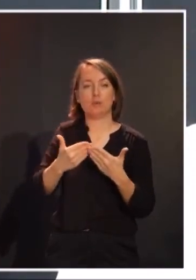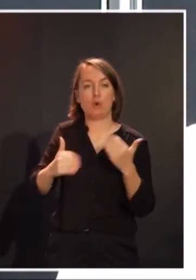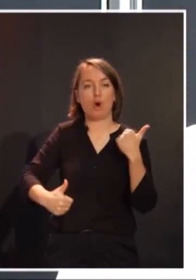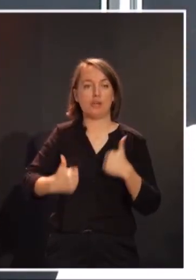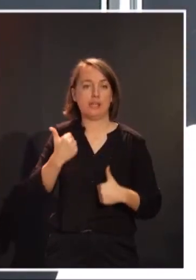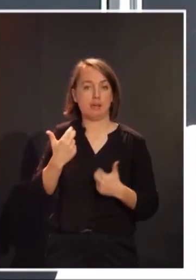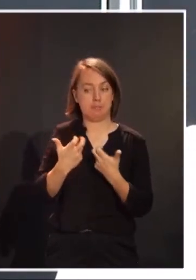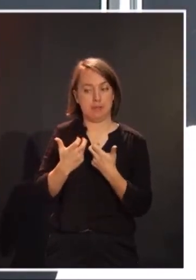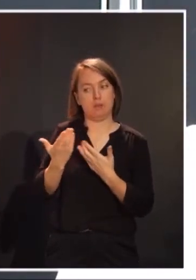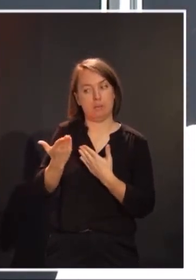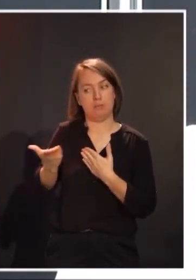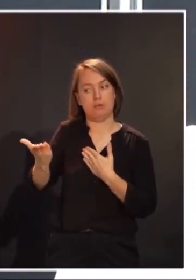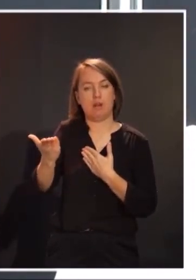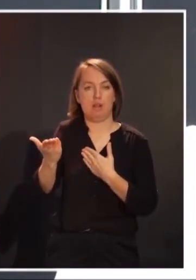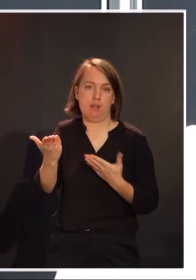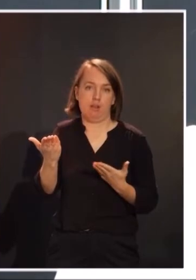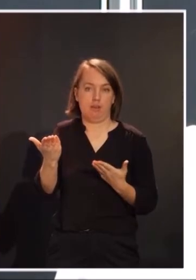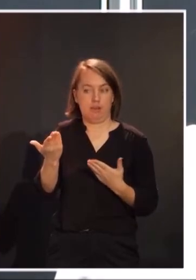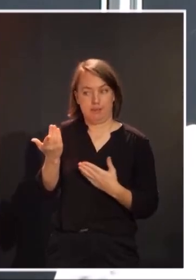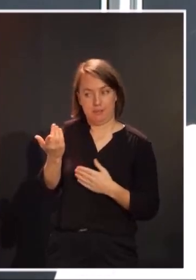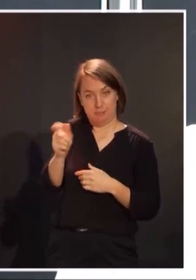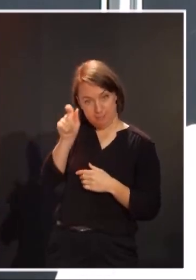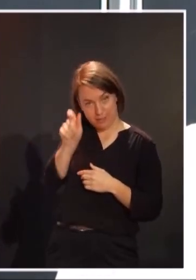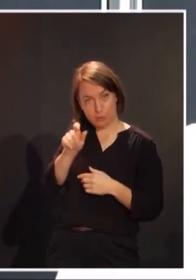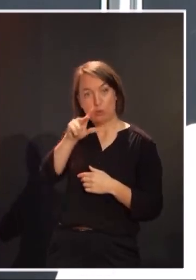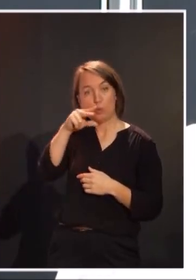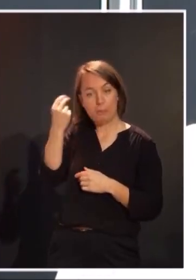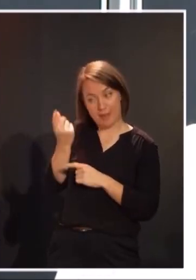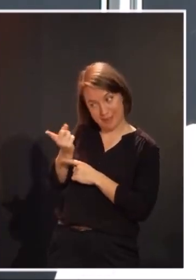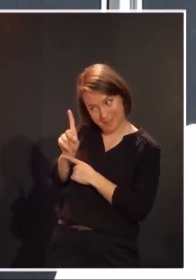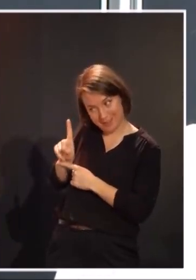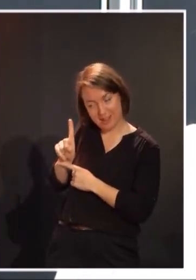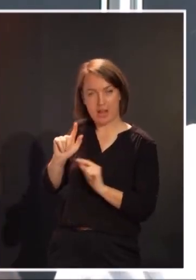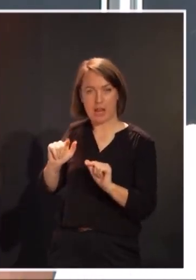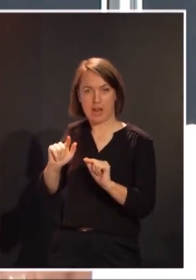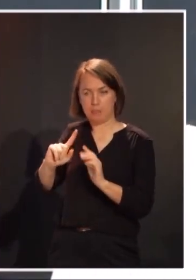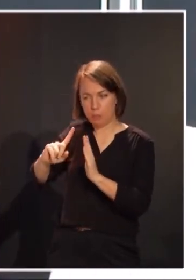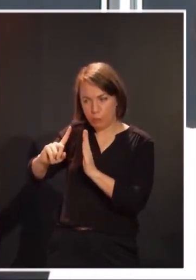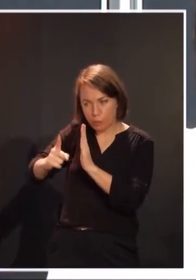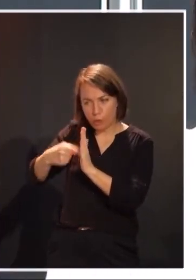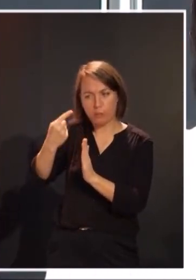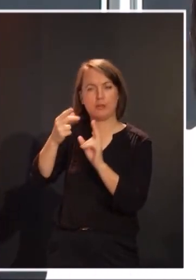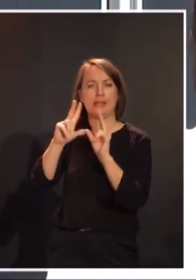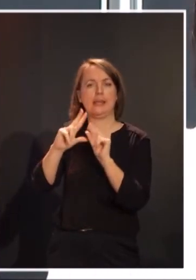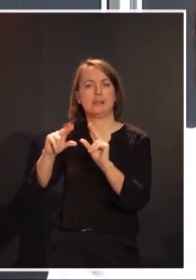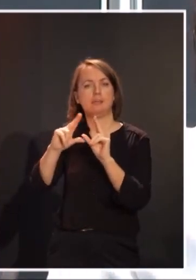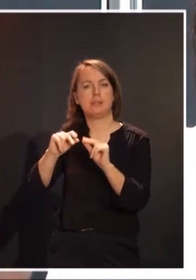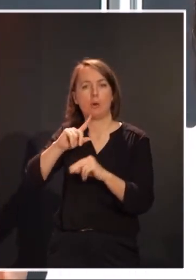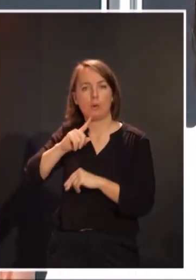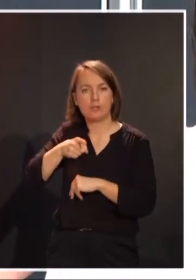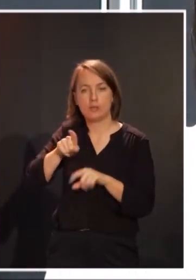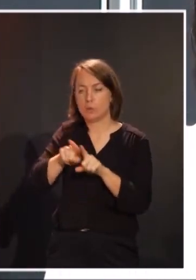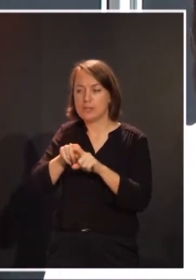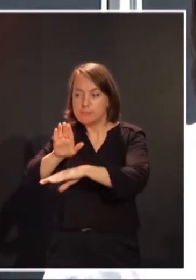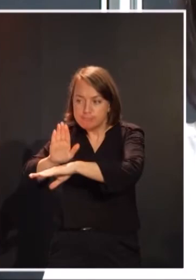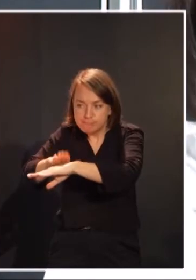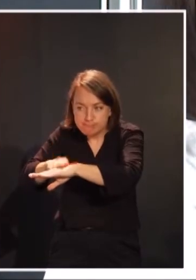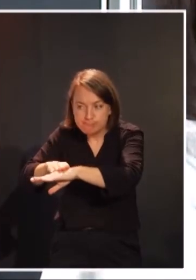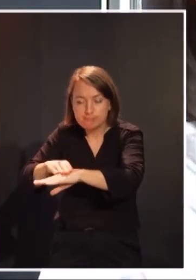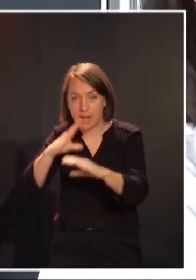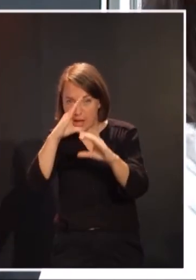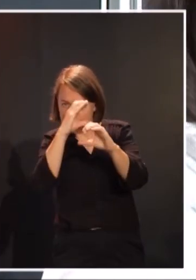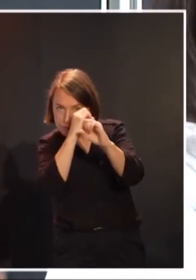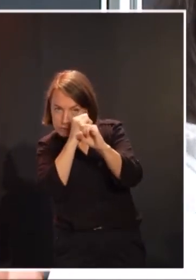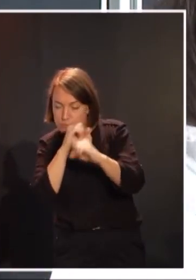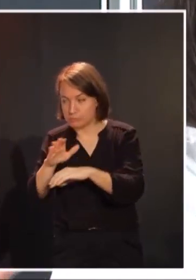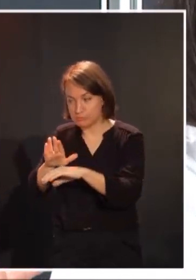là pour reformuler les consignes, pour aider au maintien de l'attention pour le jeune. Et là, les